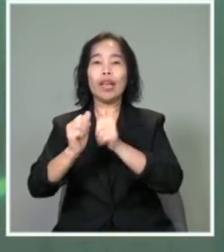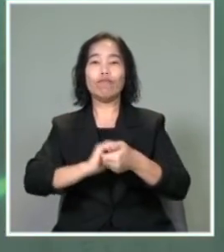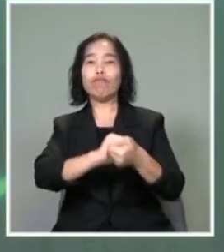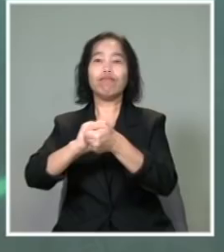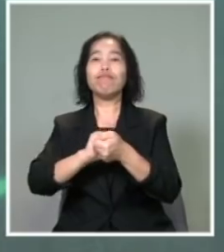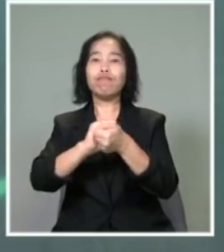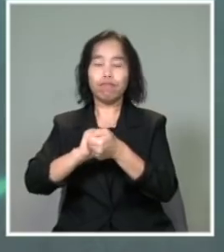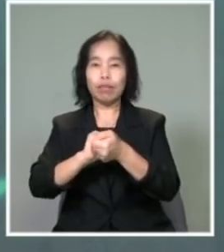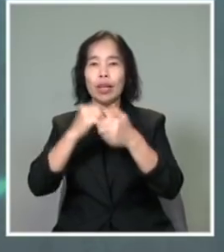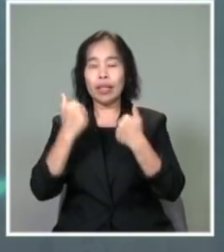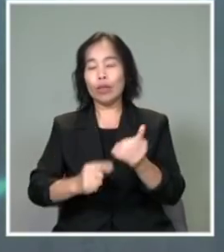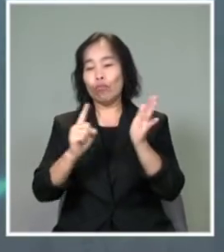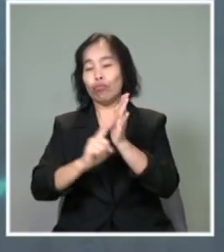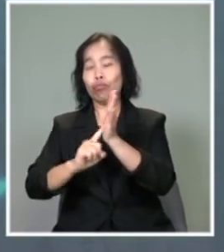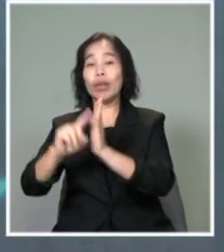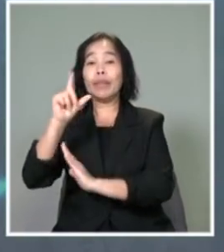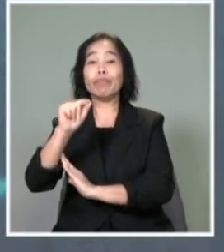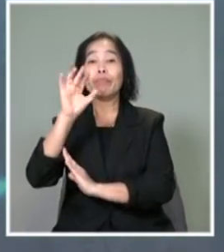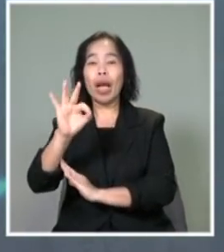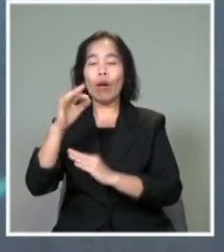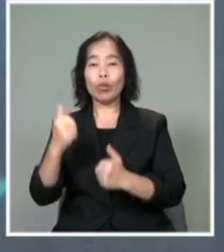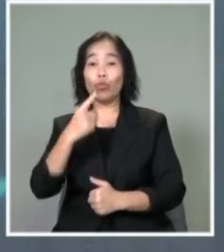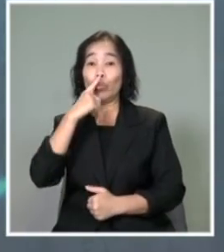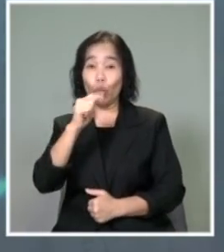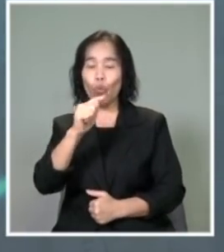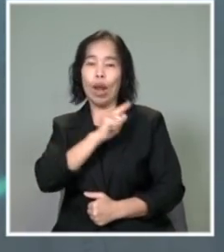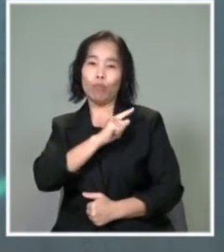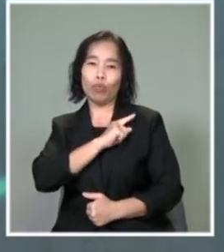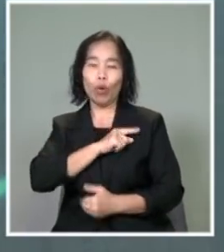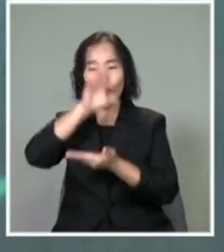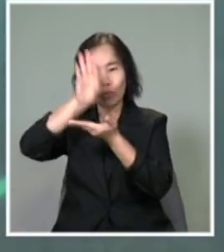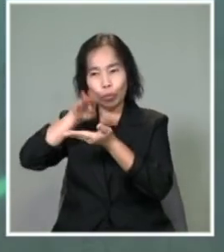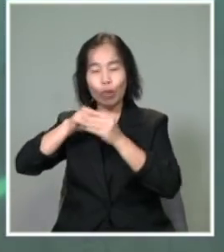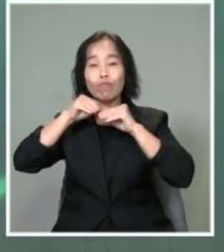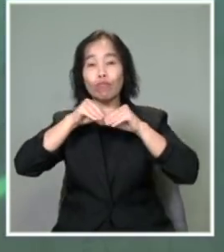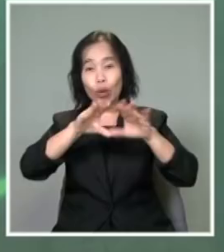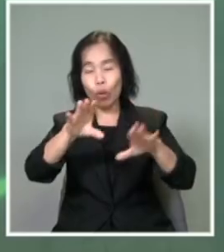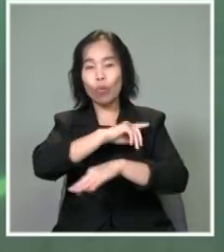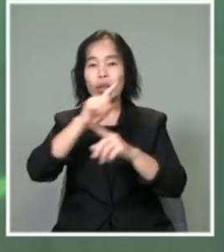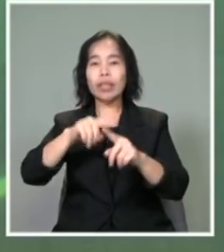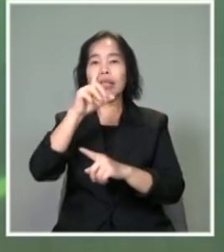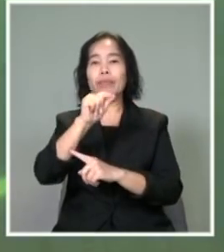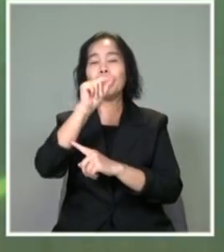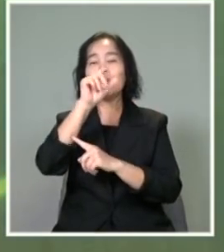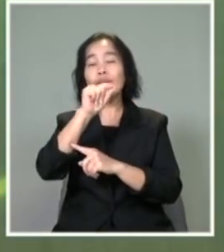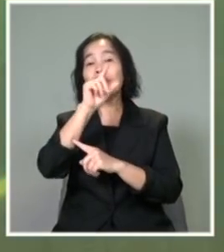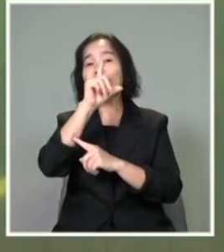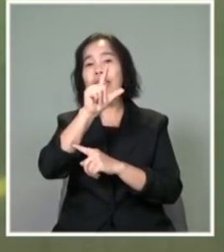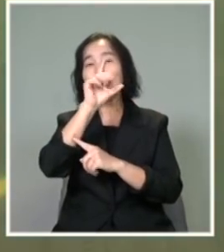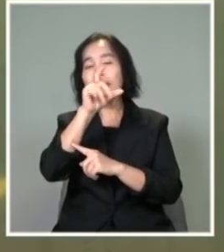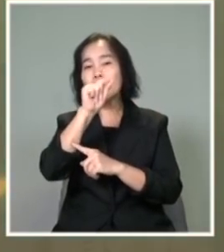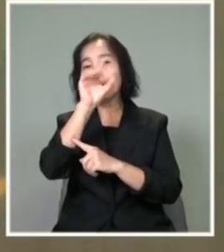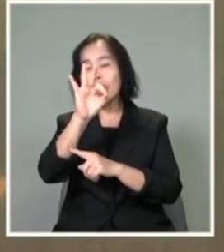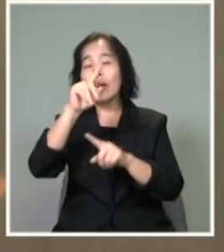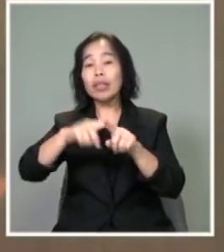งที่29นะครับซึ่งทรูฟอยงเราจะถ่ายทอดสดนะครับในวันที่9พฤศจิกายนนี้นะครับวันนี้ผมพาน้องๆนักฟุตบอลนะครับ